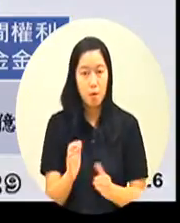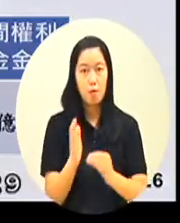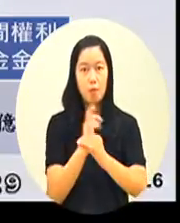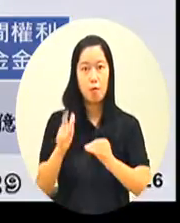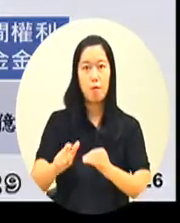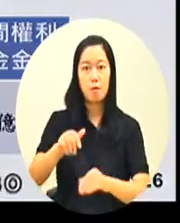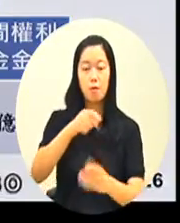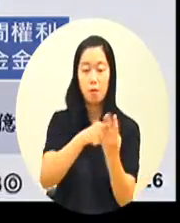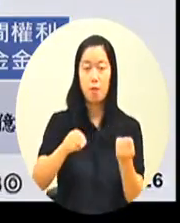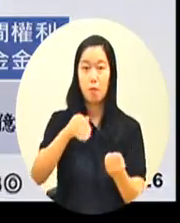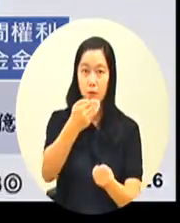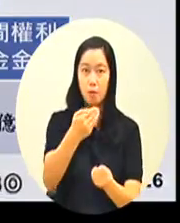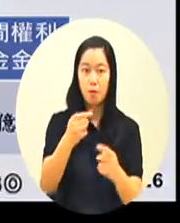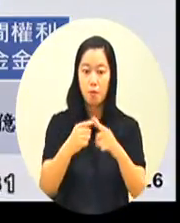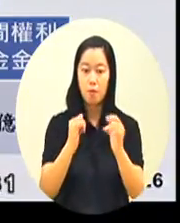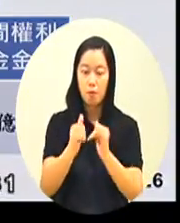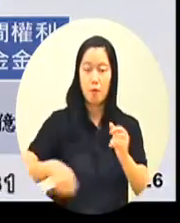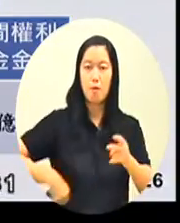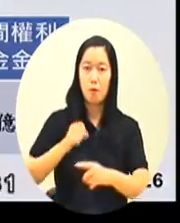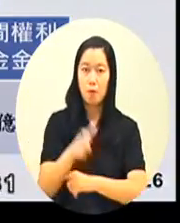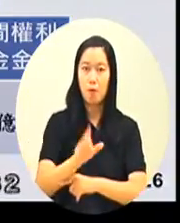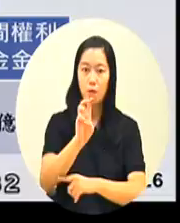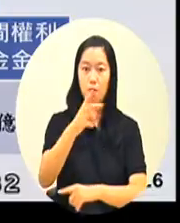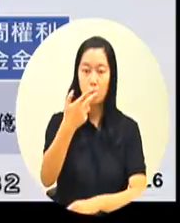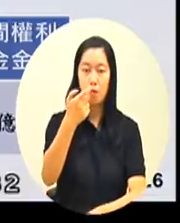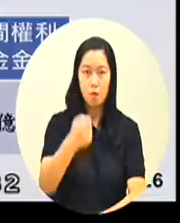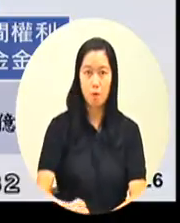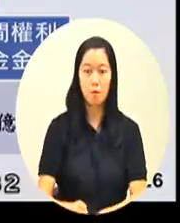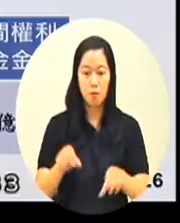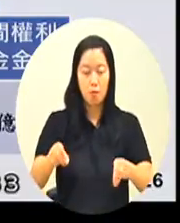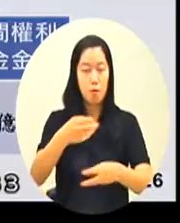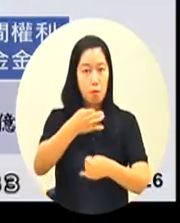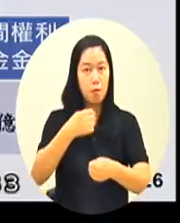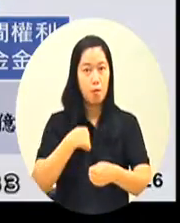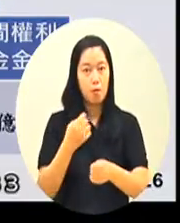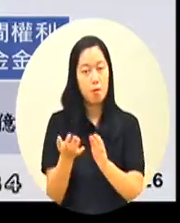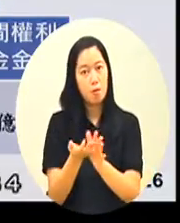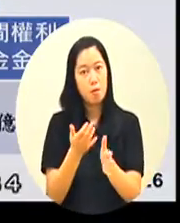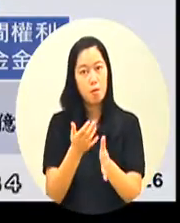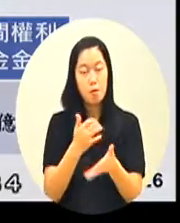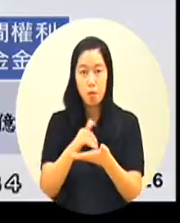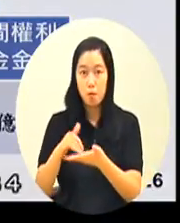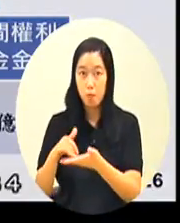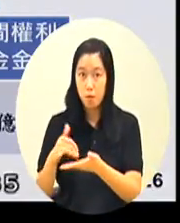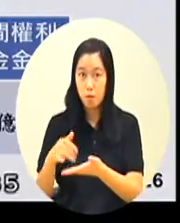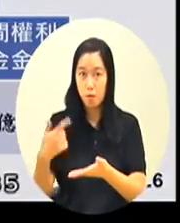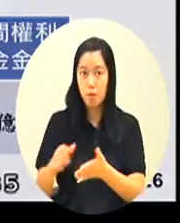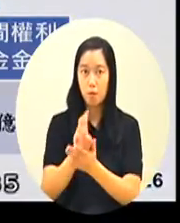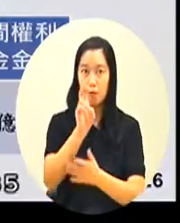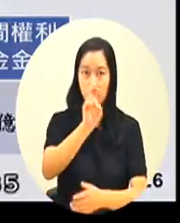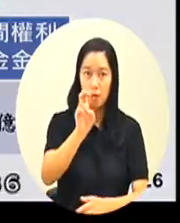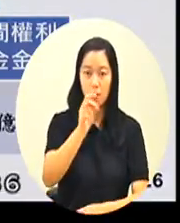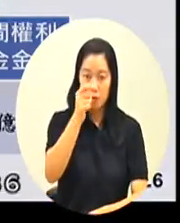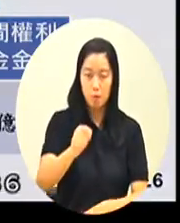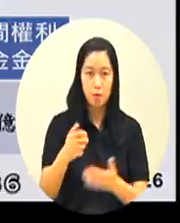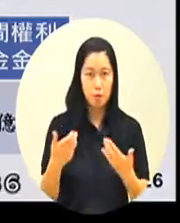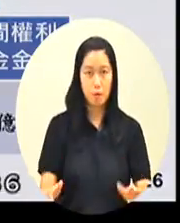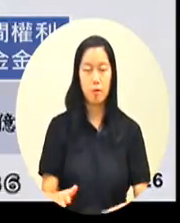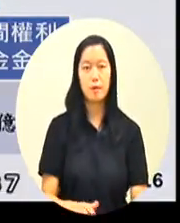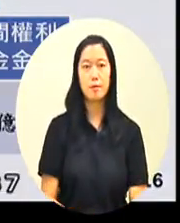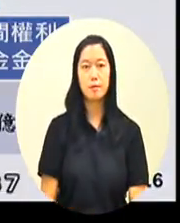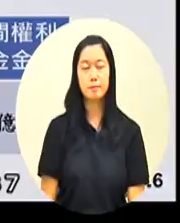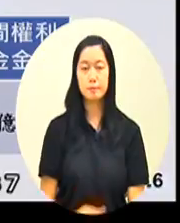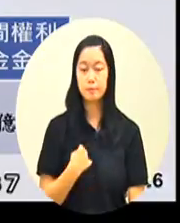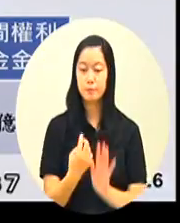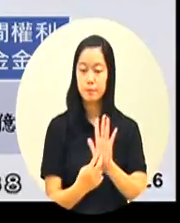9个案，民间投资有37亿多，那合约期间我们预估的权利金跟租金的有21亿多，这个也跟议会